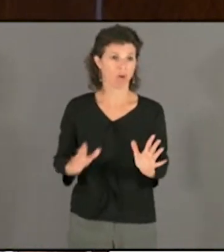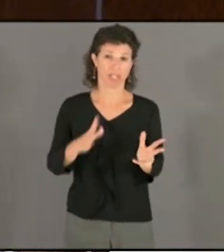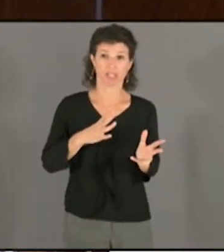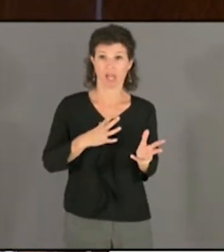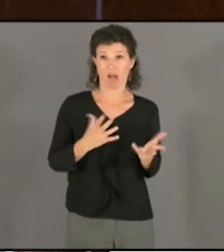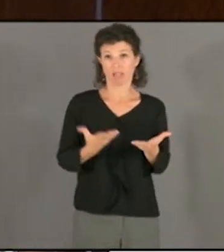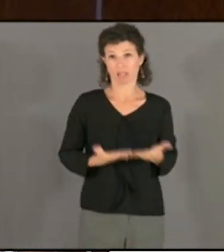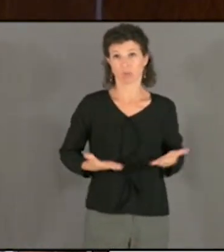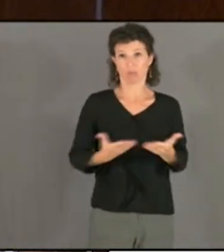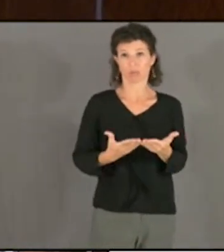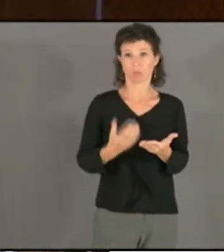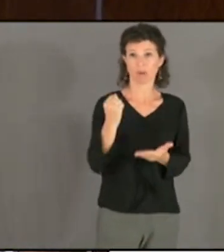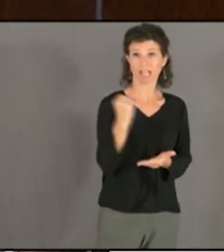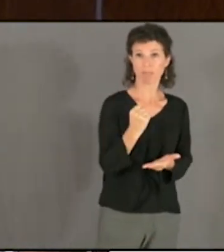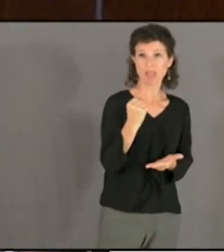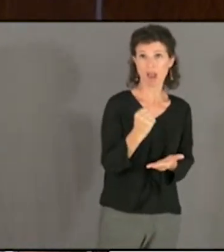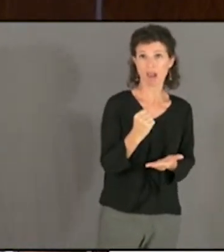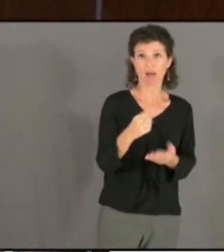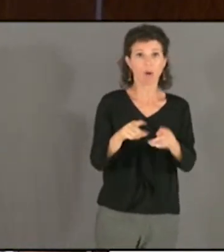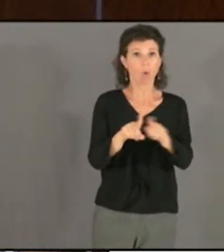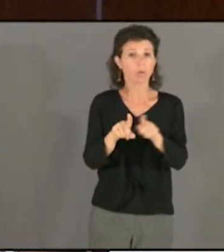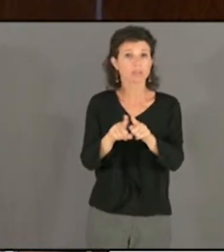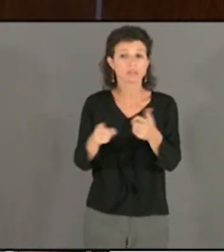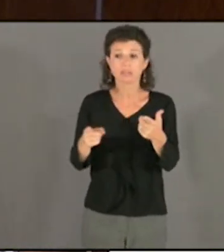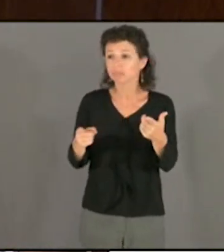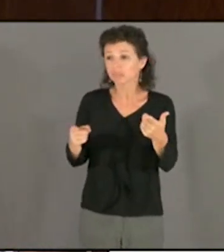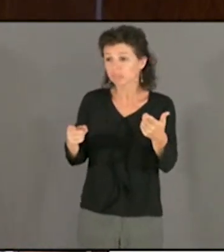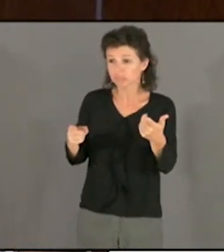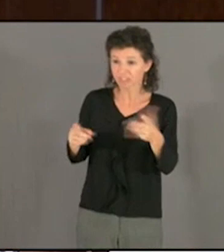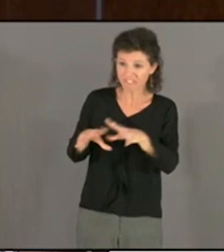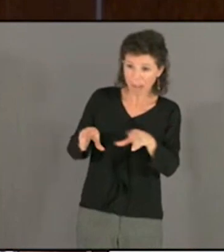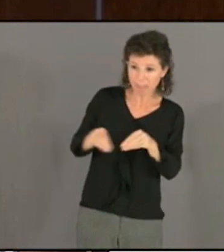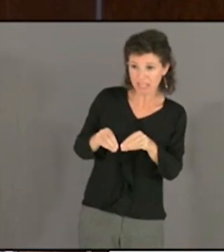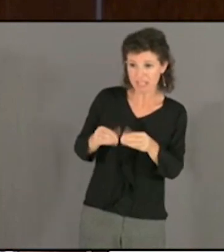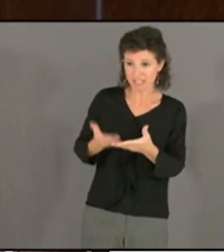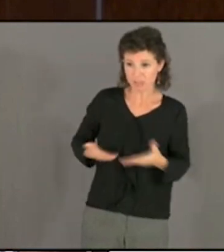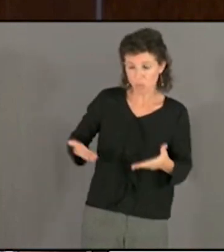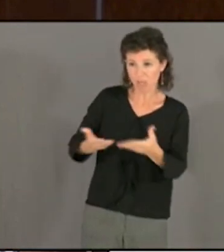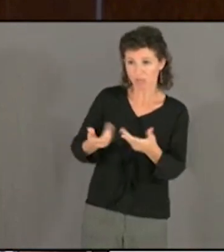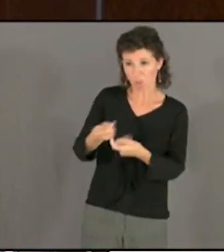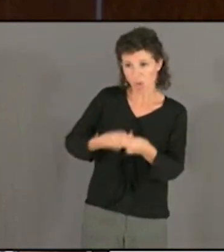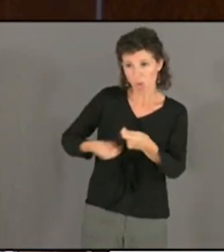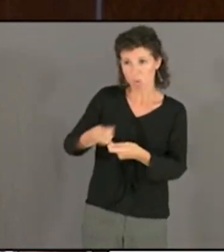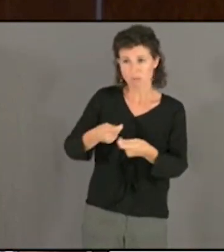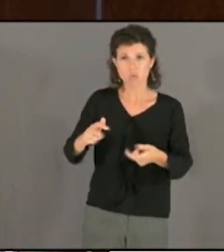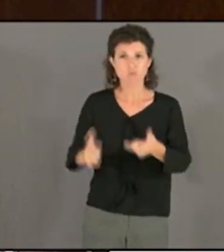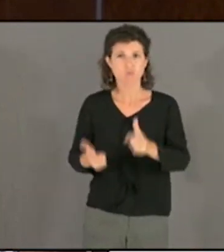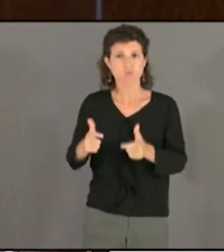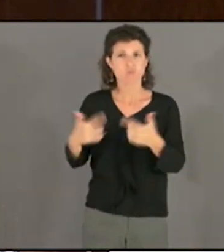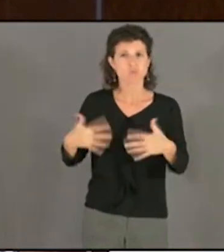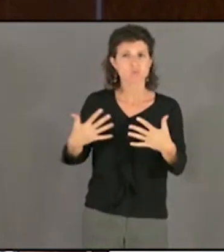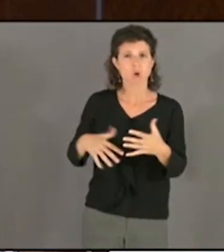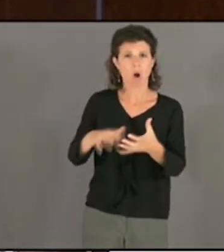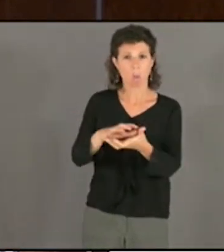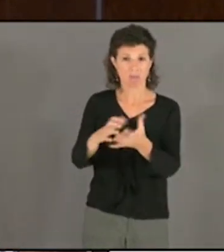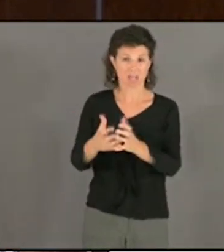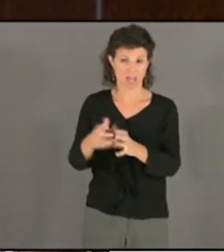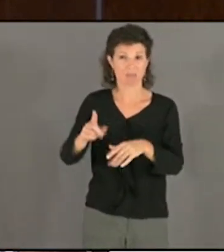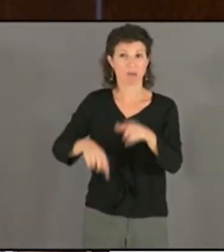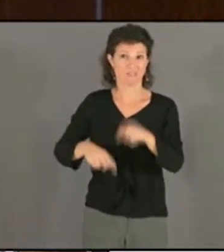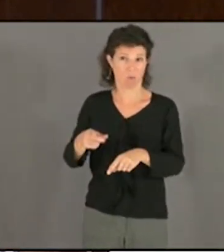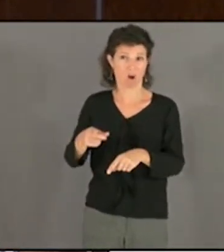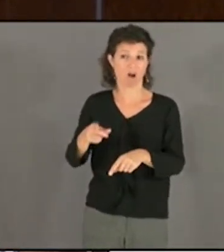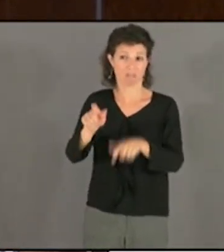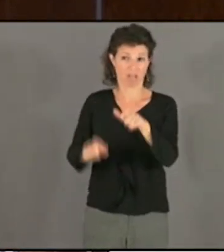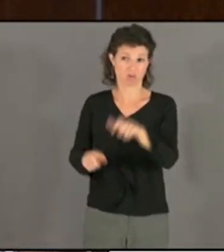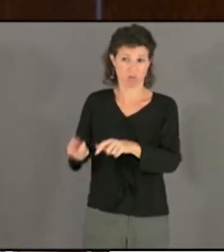dans notre ville des familles dans une situation économique très compliquée, qui perdent un membre de leur famille et pour